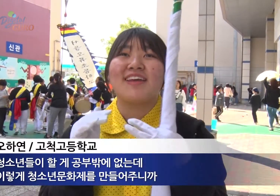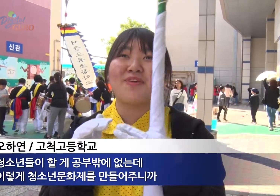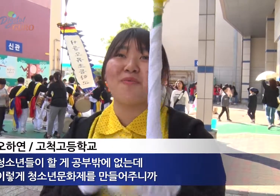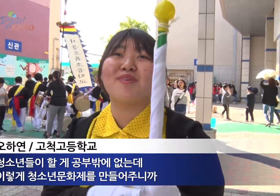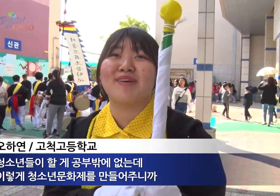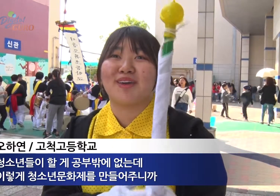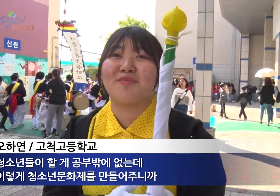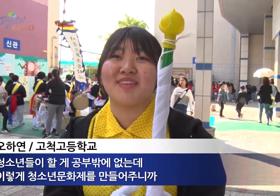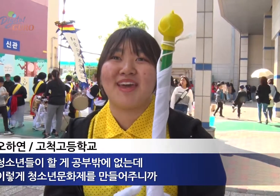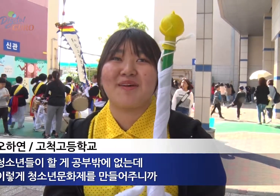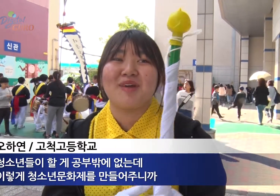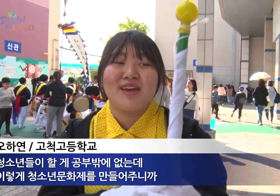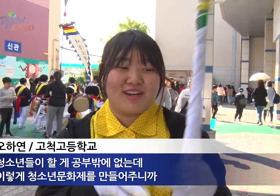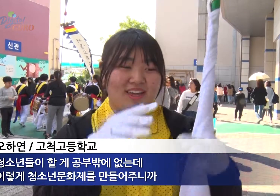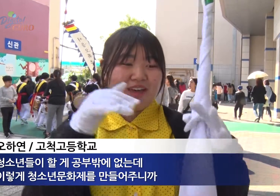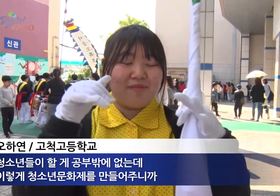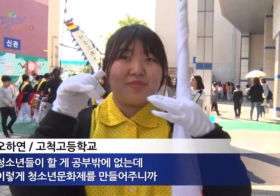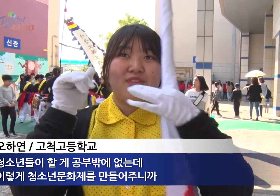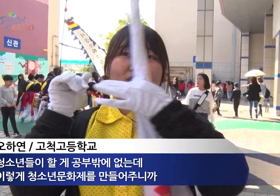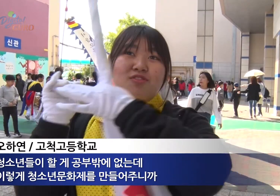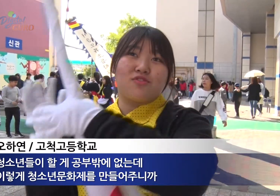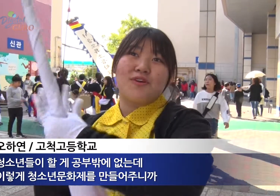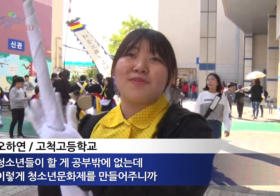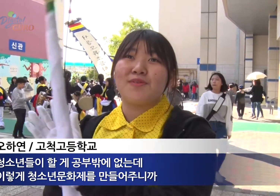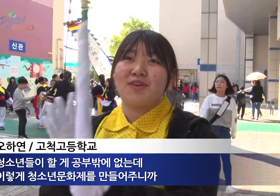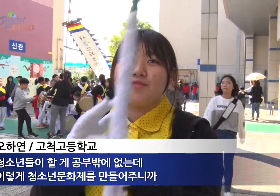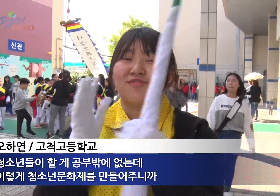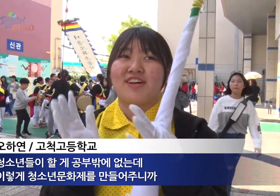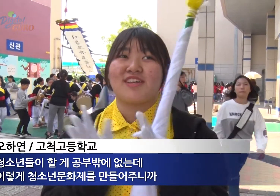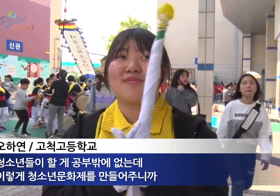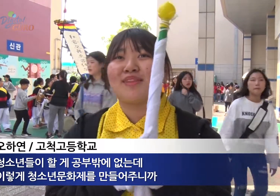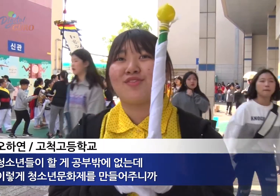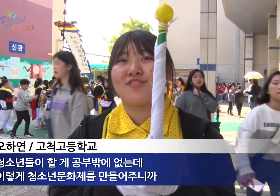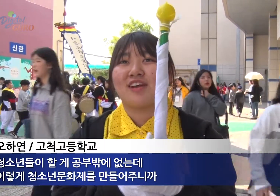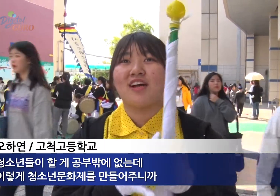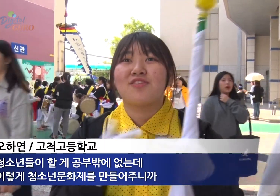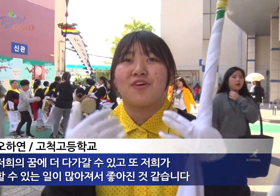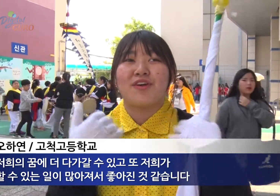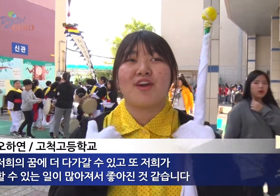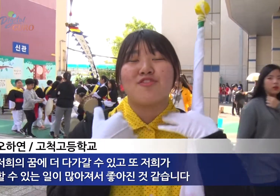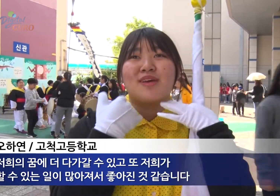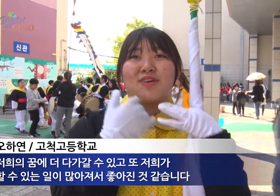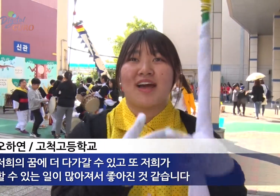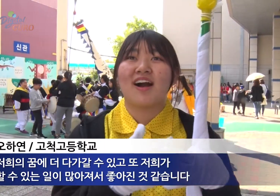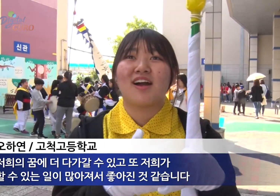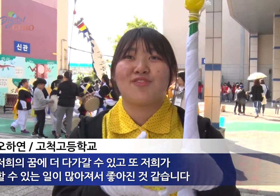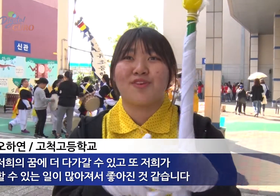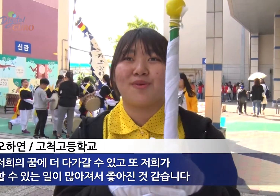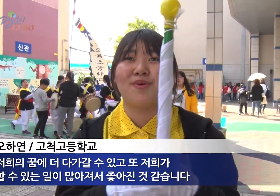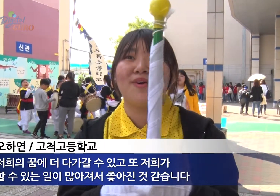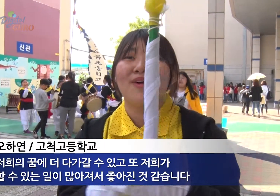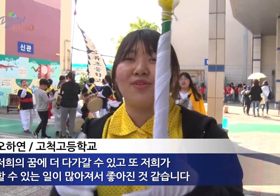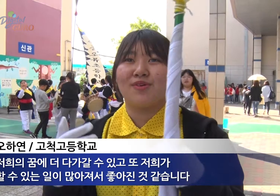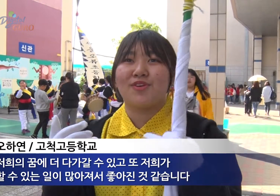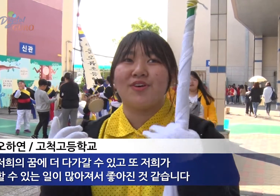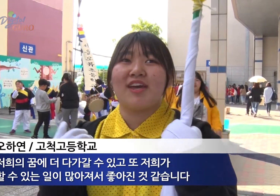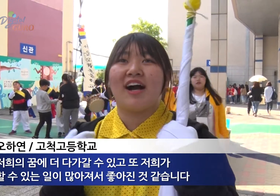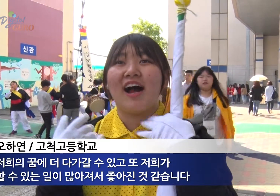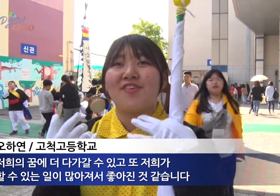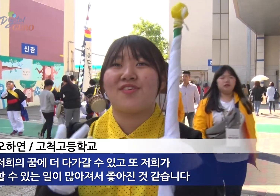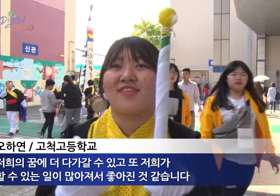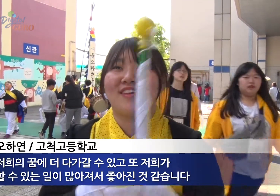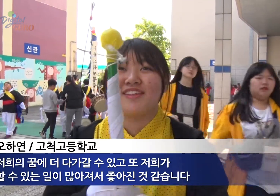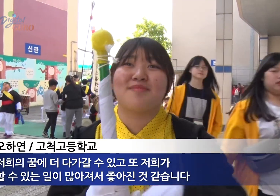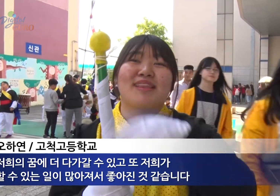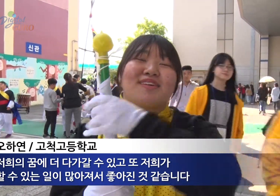청소년들이 할 게 공부밖에 없는데 이렇게 청소년 문화제를 만들어주니까 저희의 꿈에 더 다가갈 수 있고 또 저희가